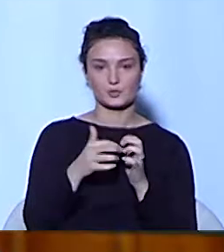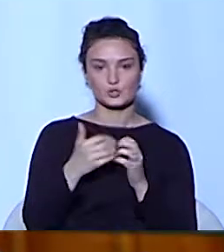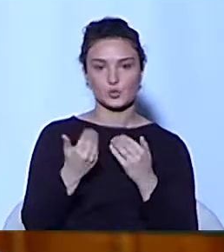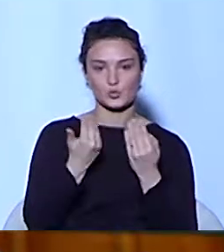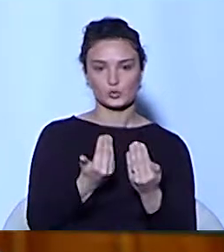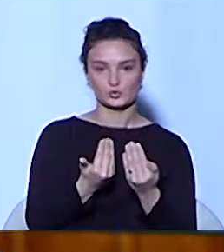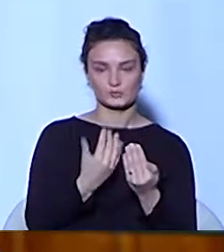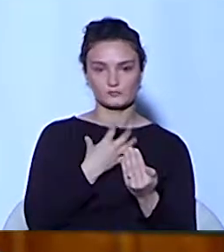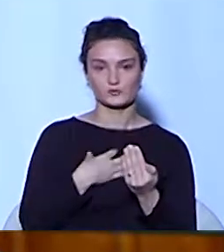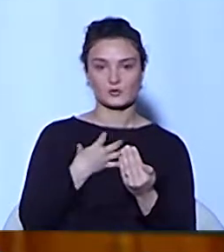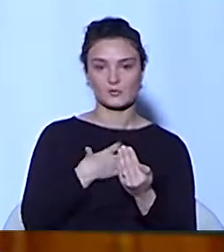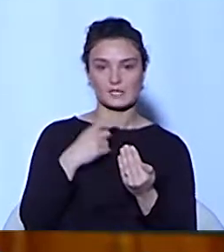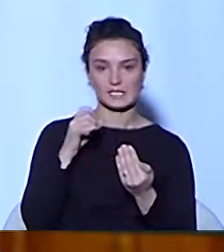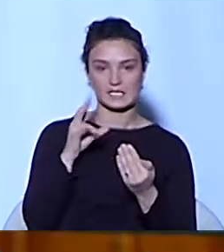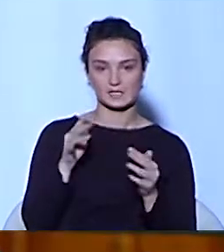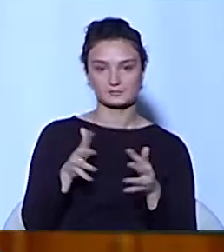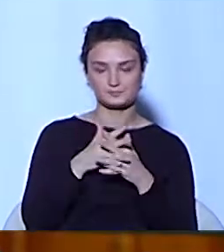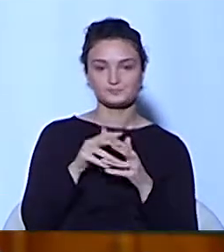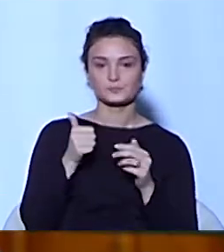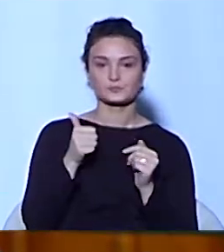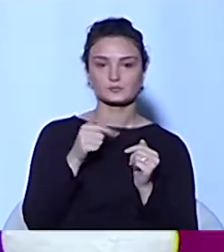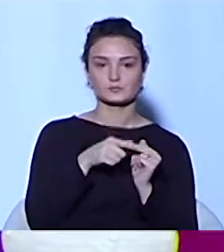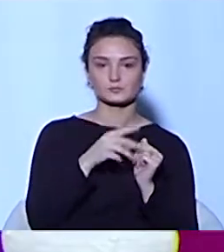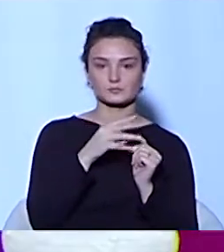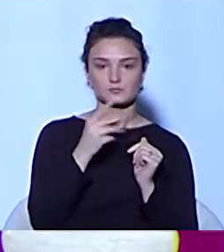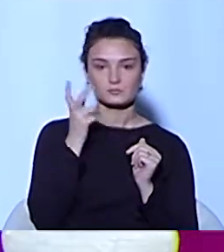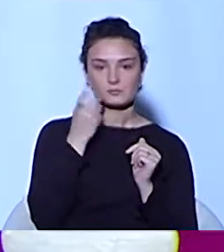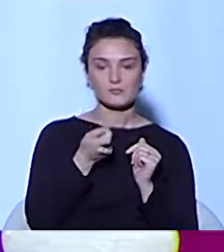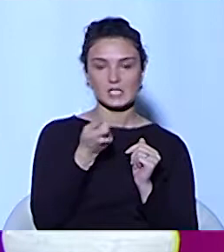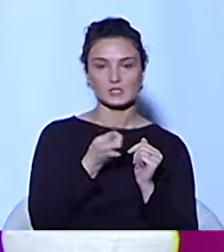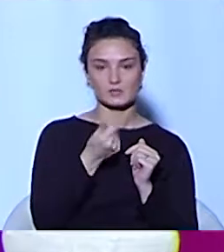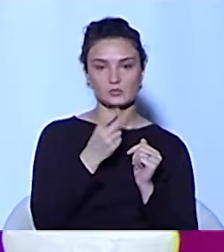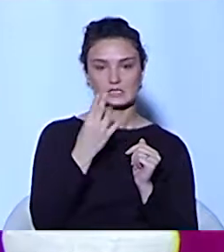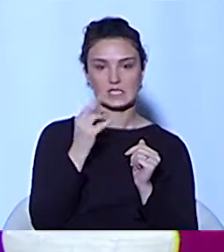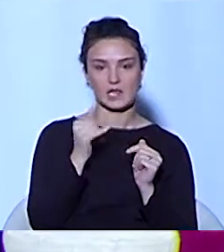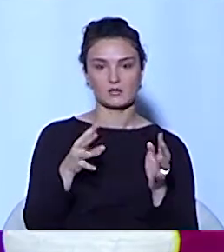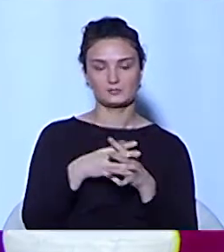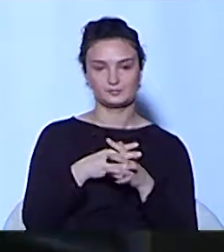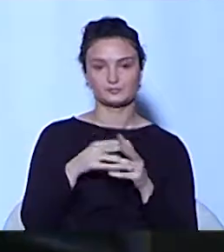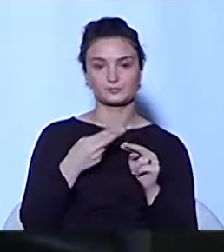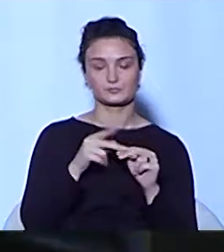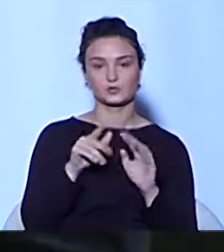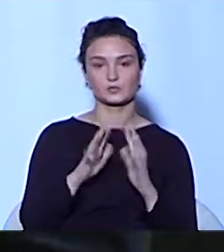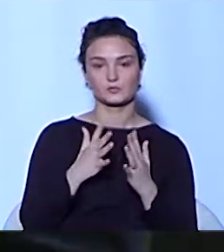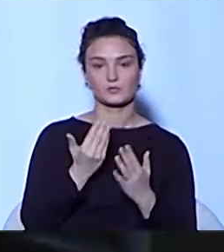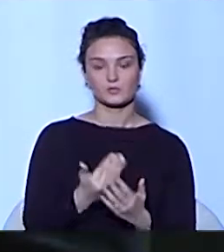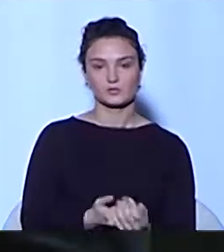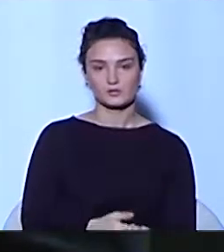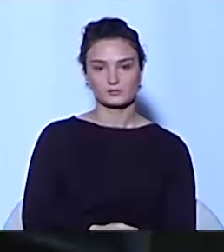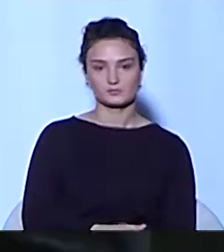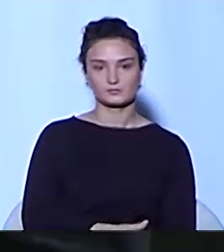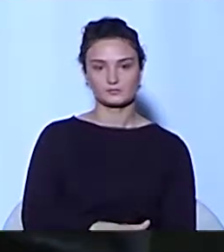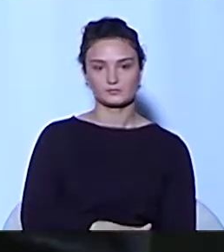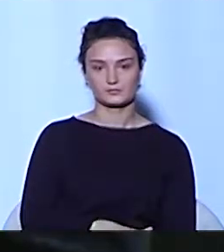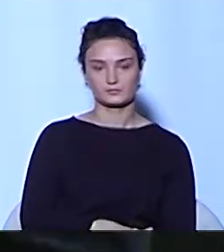ბოსტნეულის უპირატესობა ხილთან, ისევე როგორც მარცვლეულის უპირატესობა ცილოვან კომპონენტთან. Ამ შემთხვევაში